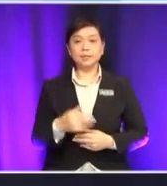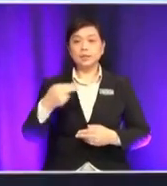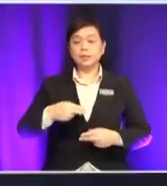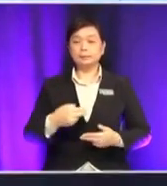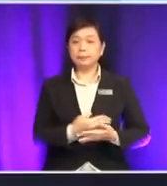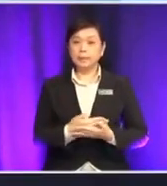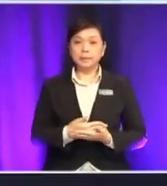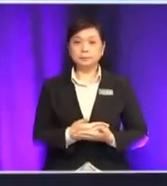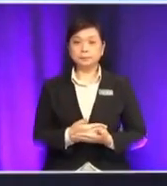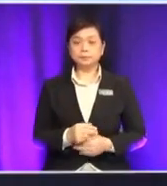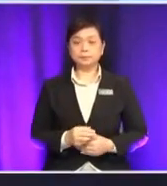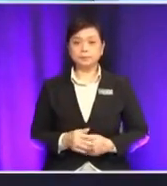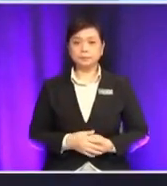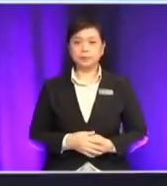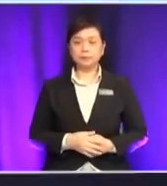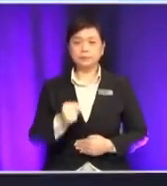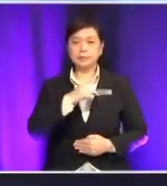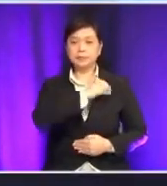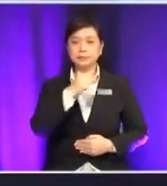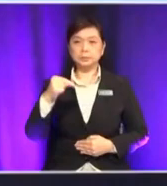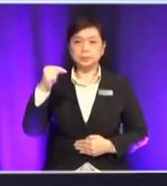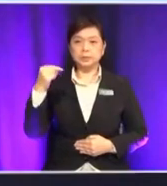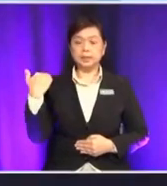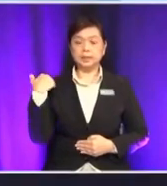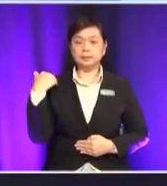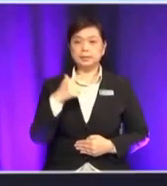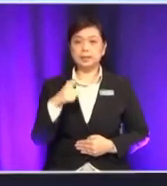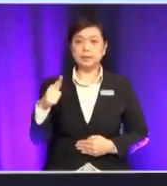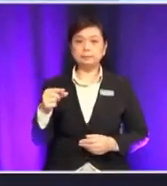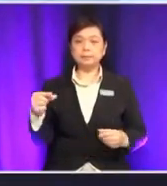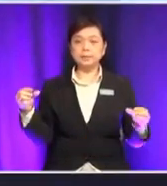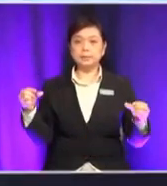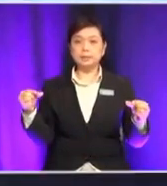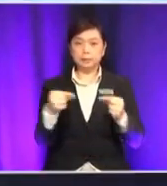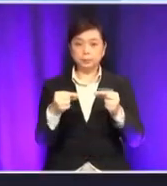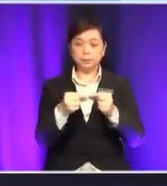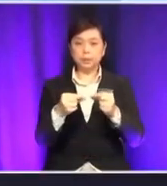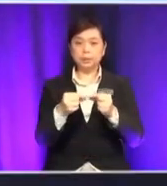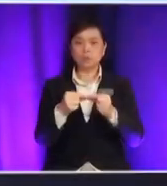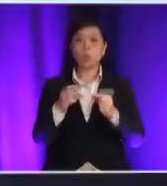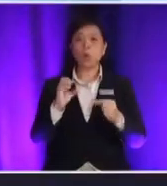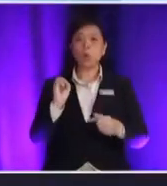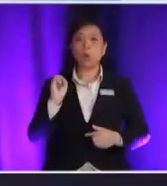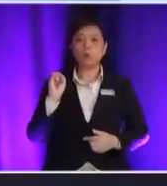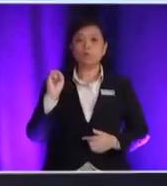persenyawaan adalah percantuman antara Owen dan sperma bahasa Inggris